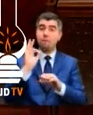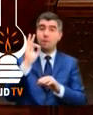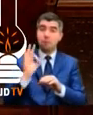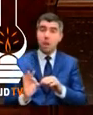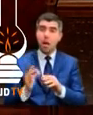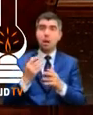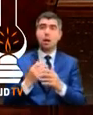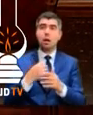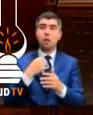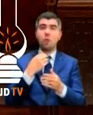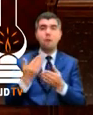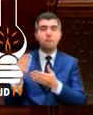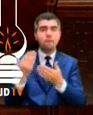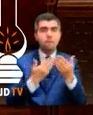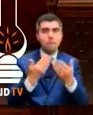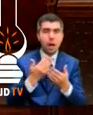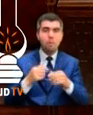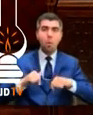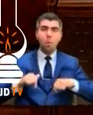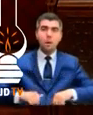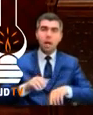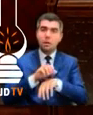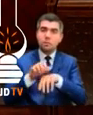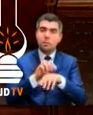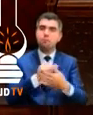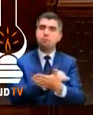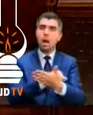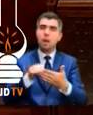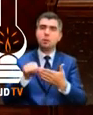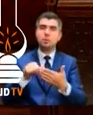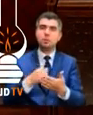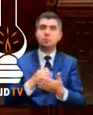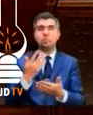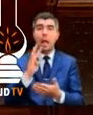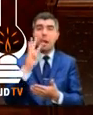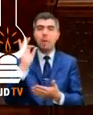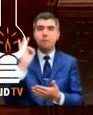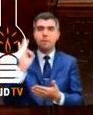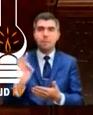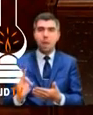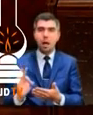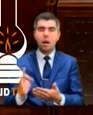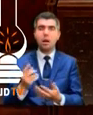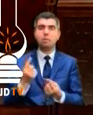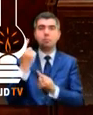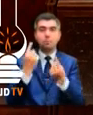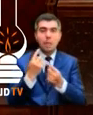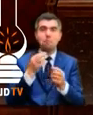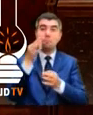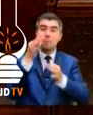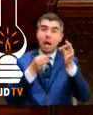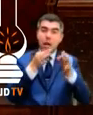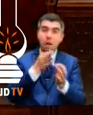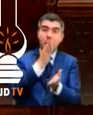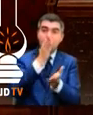60% بالنسبه لحبي الداخليه الملفات اللي جات كلهم اداء في اطار ذاك 40 في كاين اللي هو مازال ما تحكمش ولكن